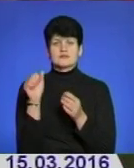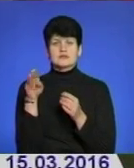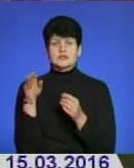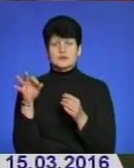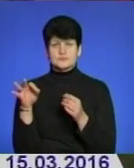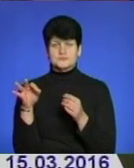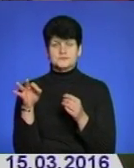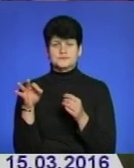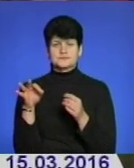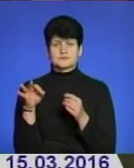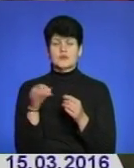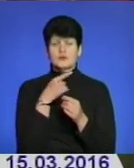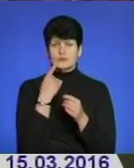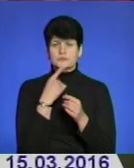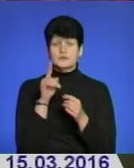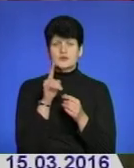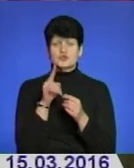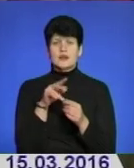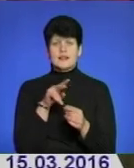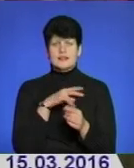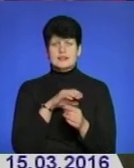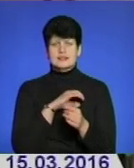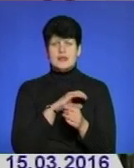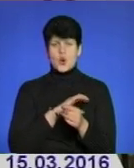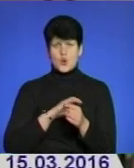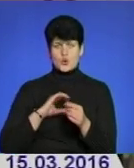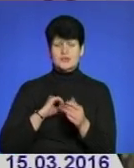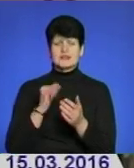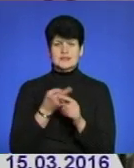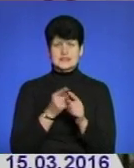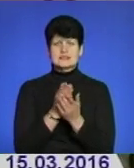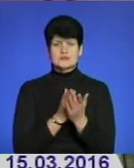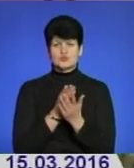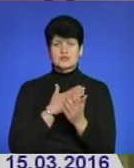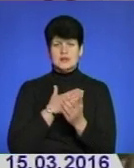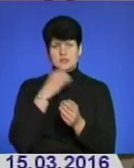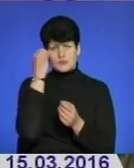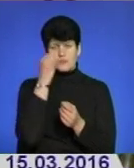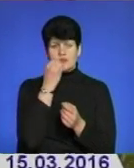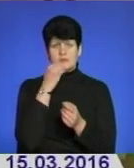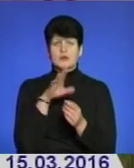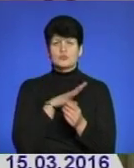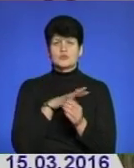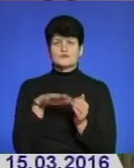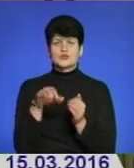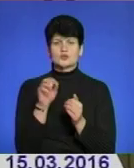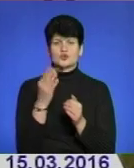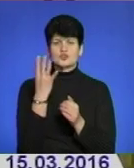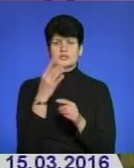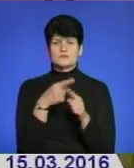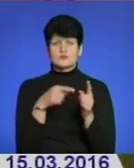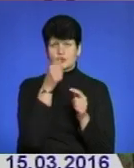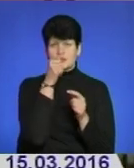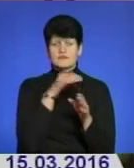антитерористичній операції. Переконаний, нагороди заслужені. Це є заслужена наша подяка. Ми були в зоні АТО 4,5 місяця,